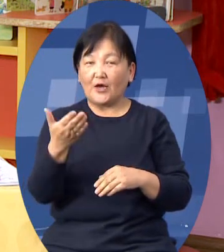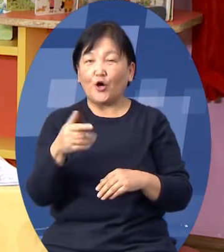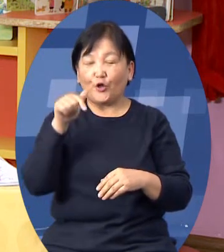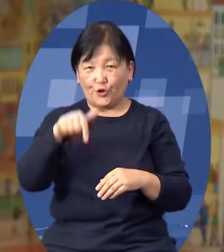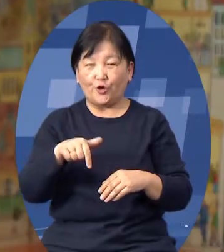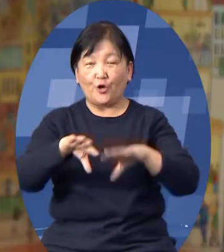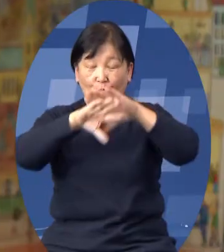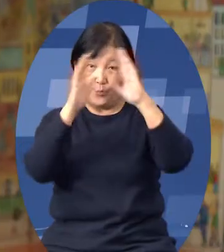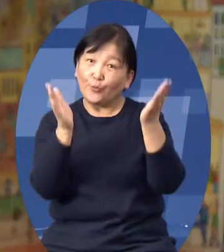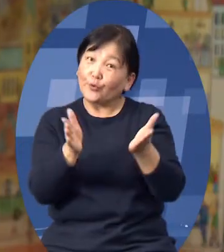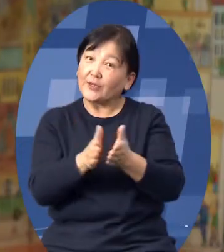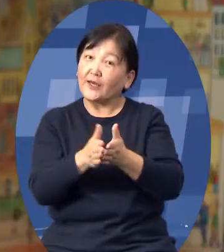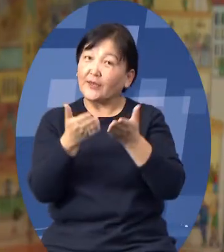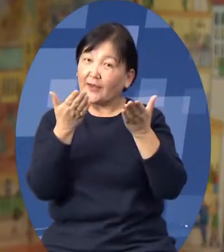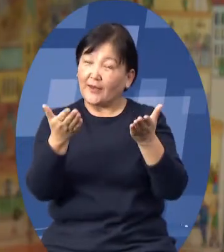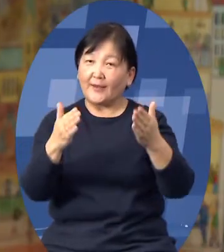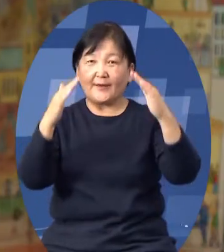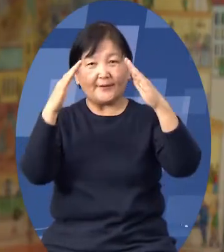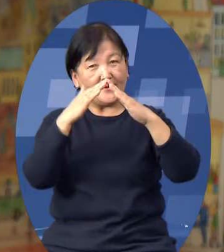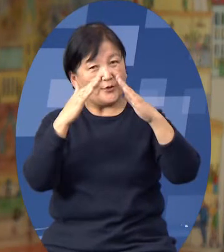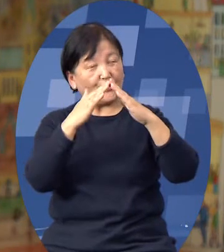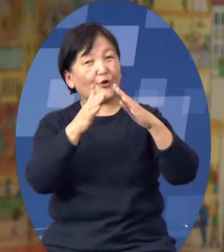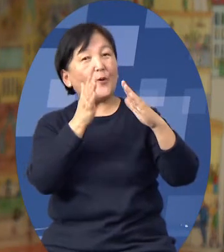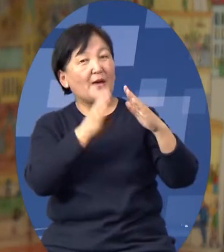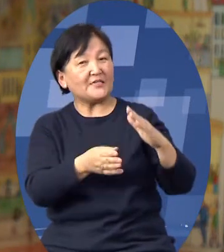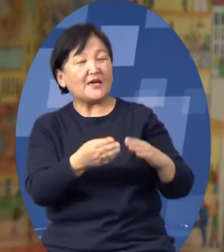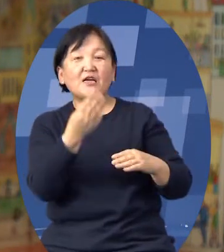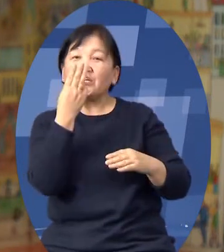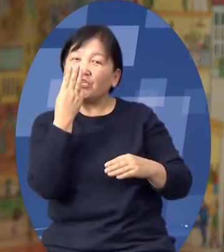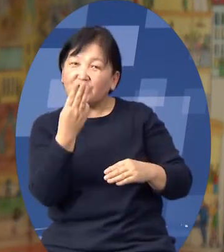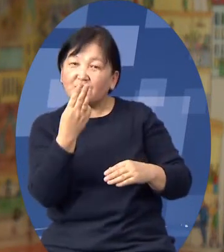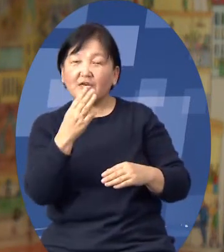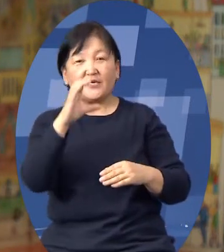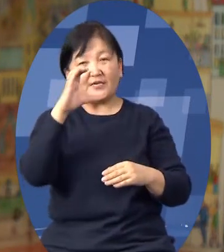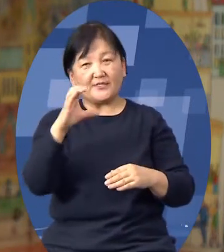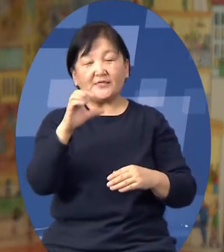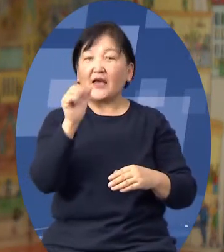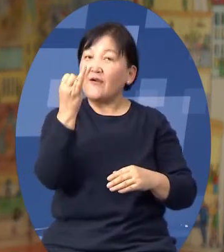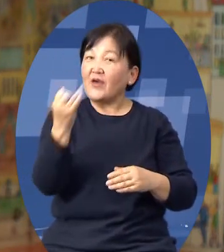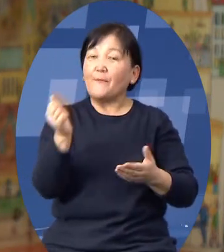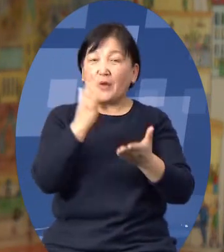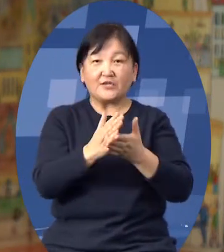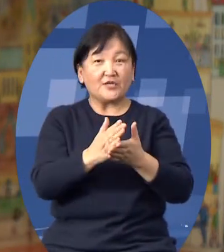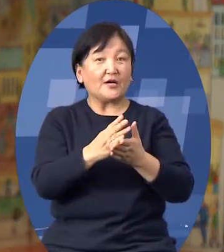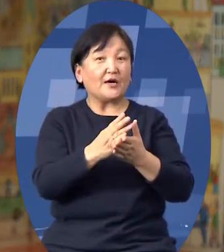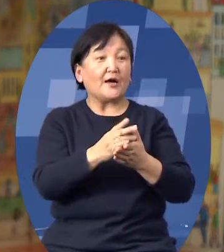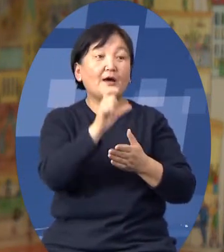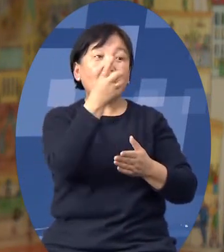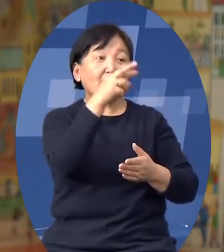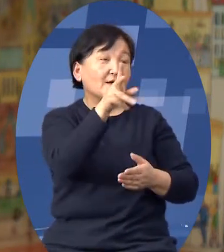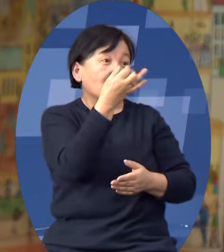За, харин одоо бүгдээрээ гэр дотроо байгаа иш, ис аваа орсон эд зүйлсийг